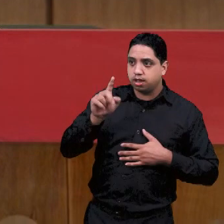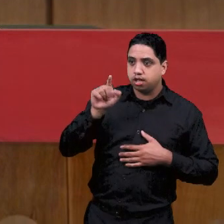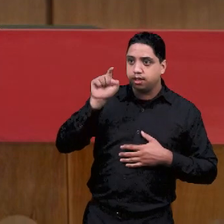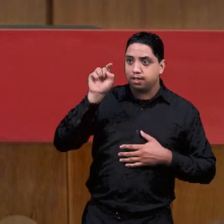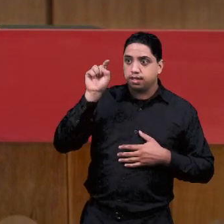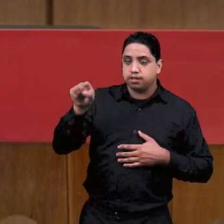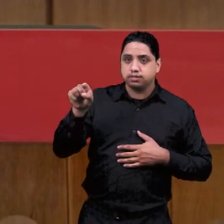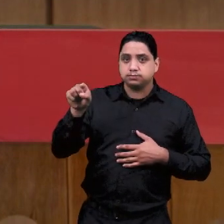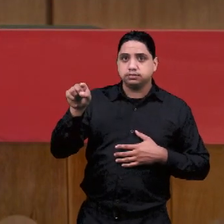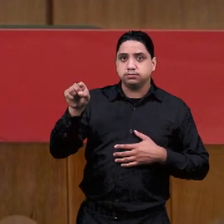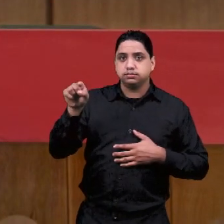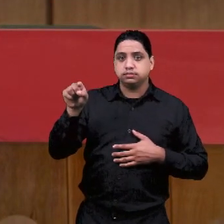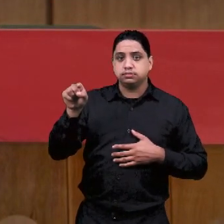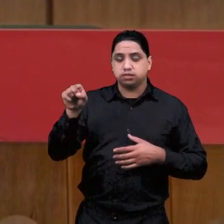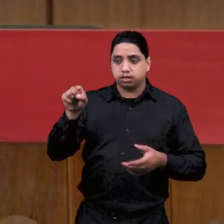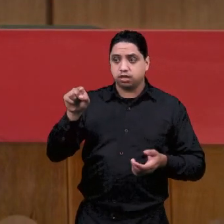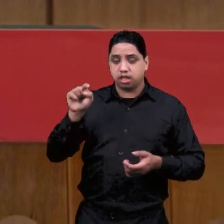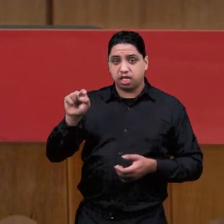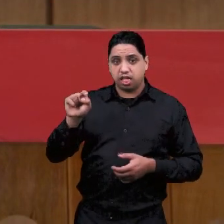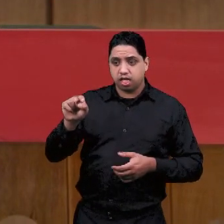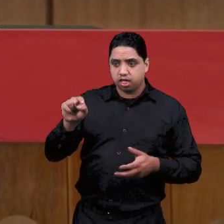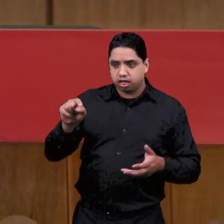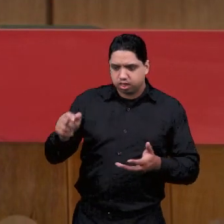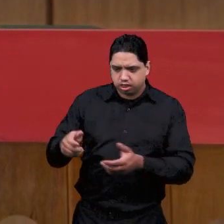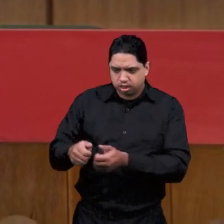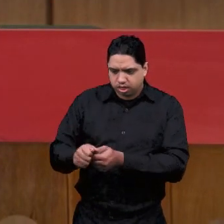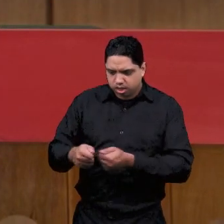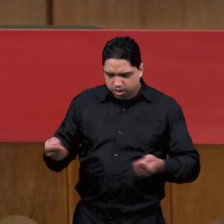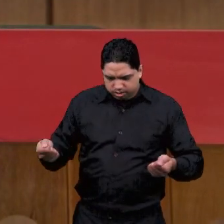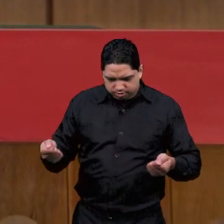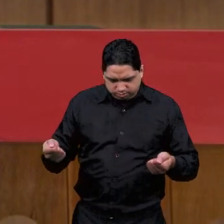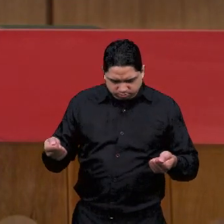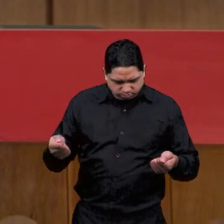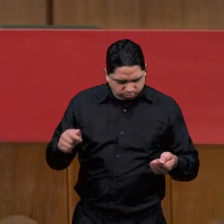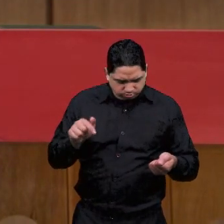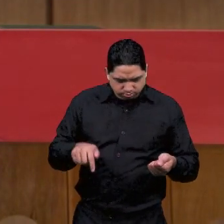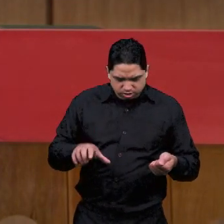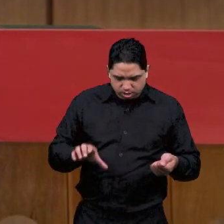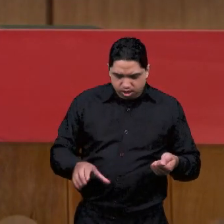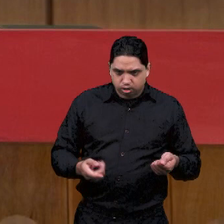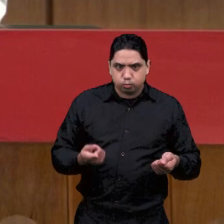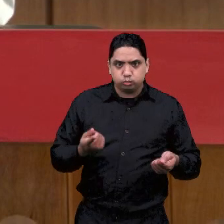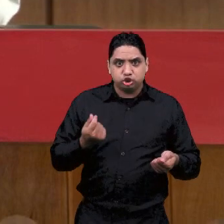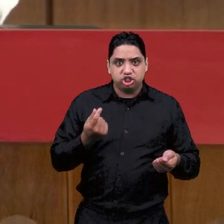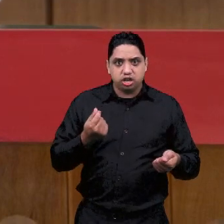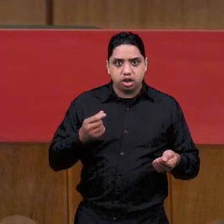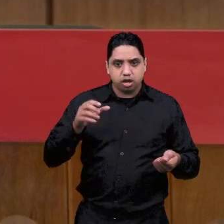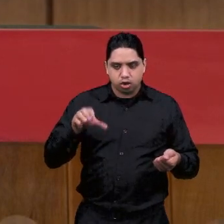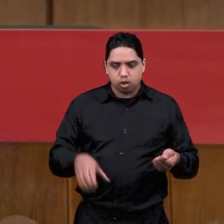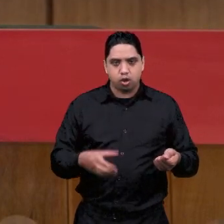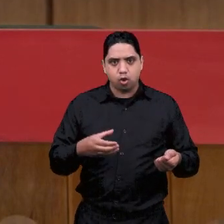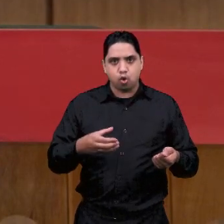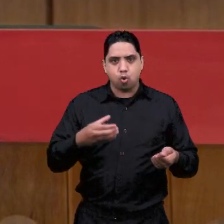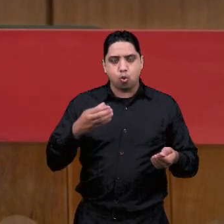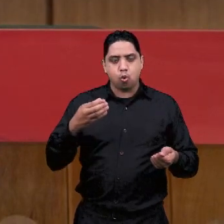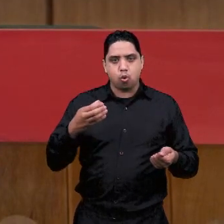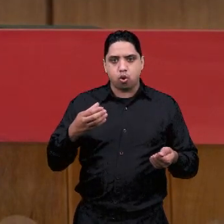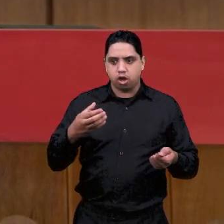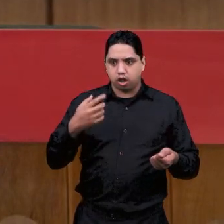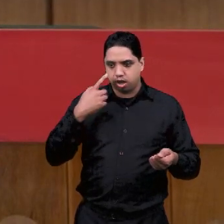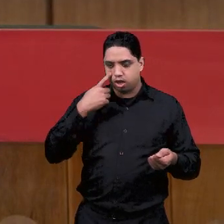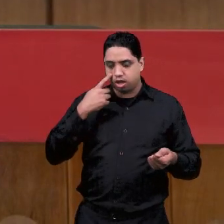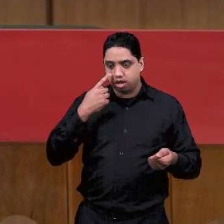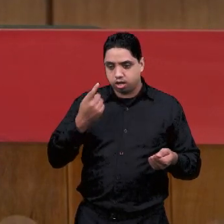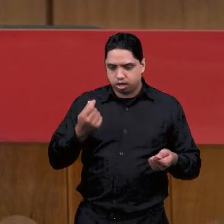quand ils ont ouvert leur sac et l'argent qui était pour acheter la